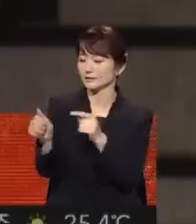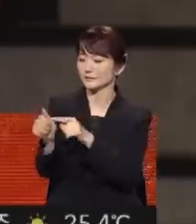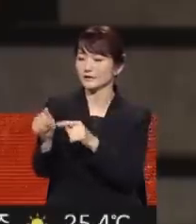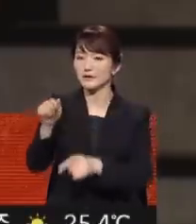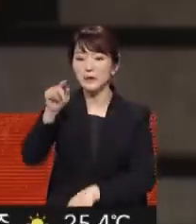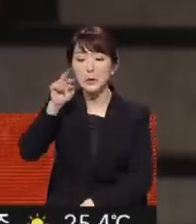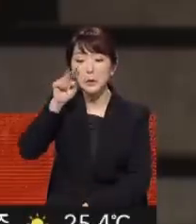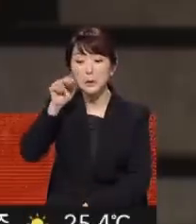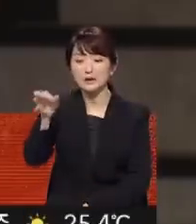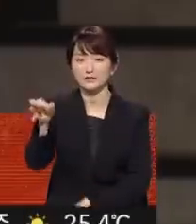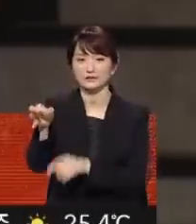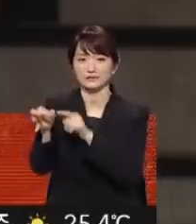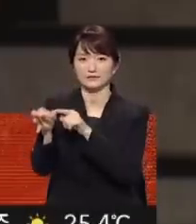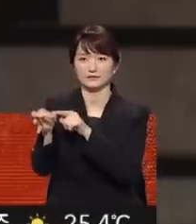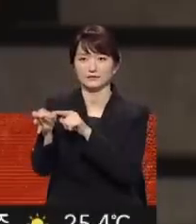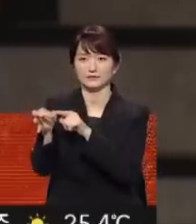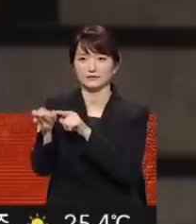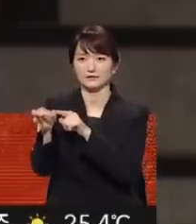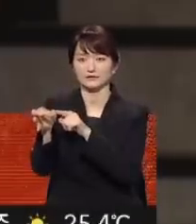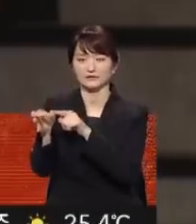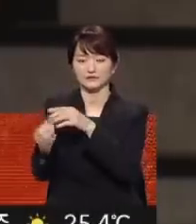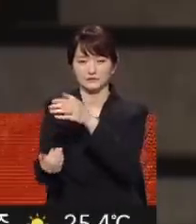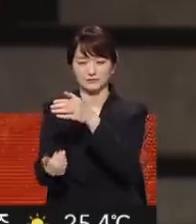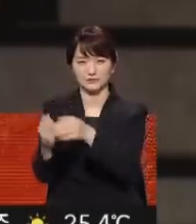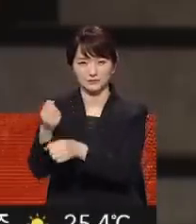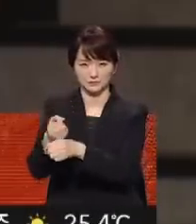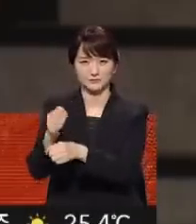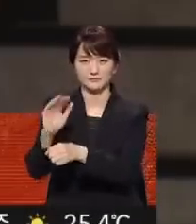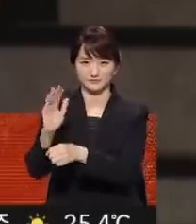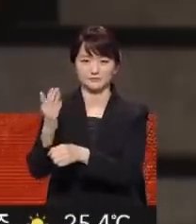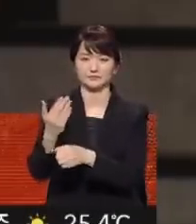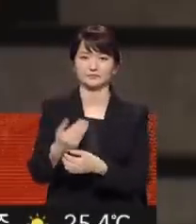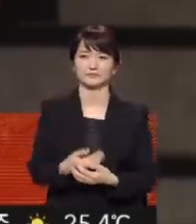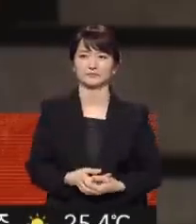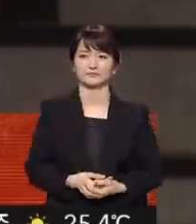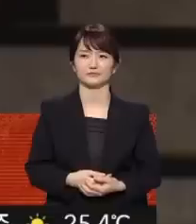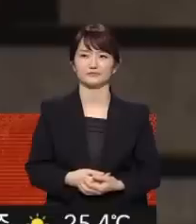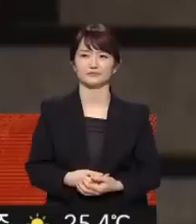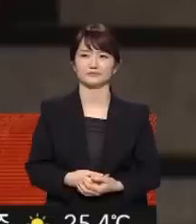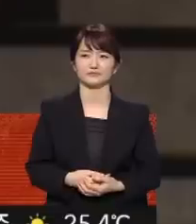비자금을 그 조성하는 그런 상황이 벌어집니다. 그런데